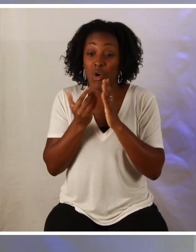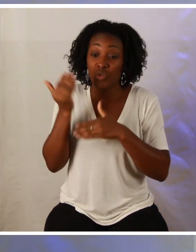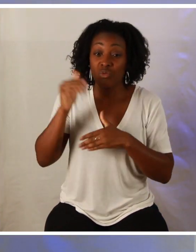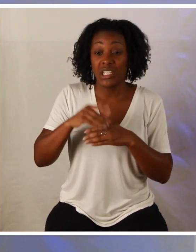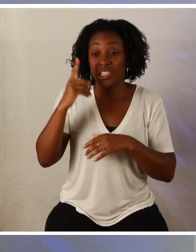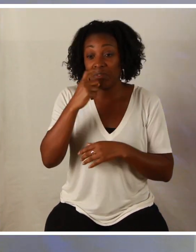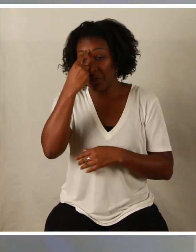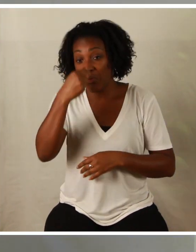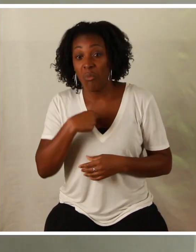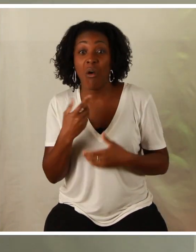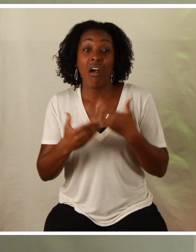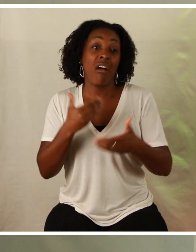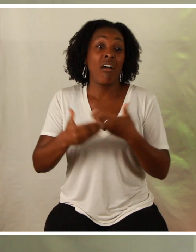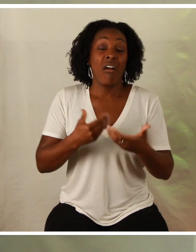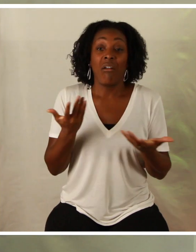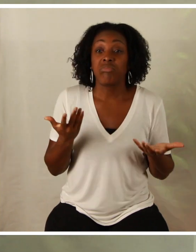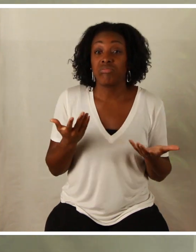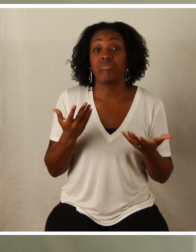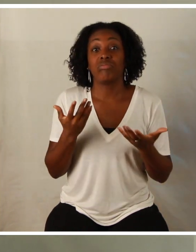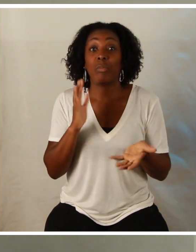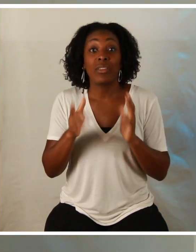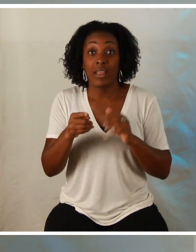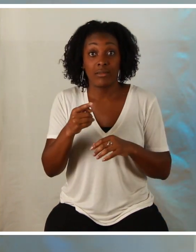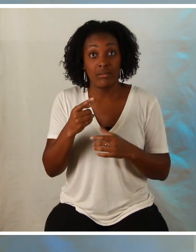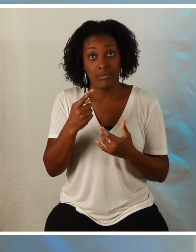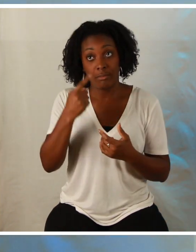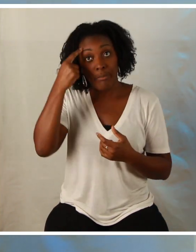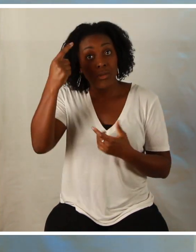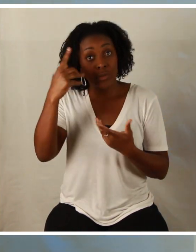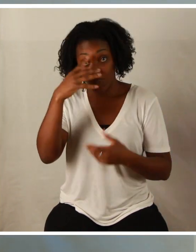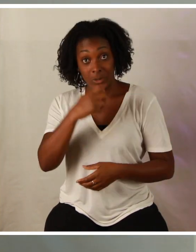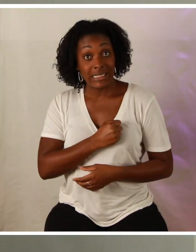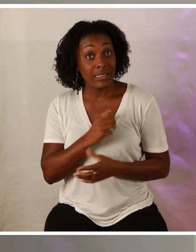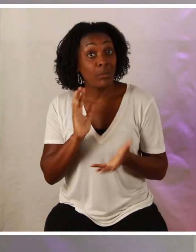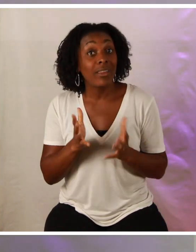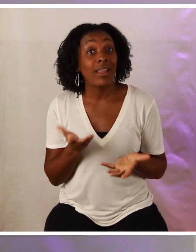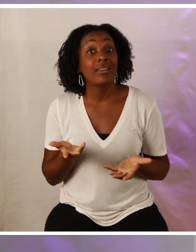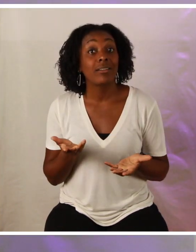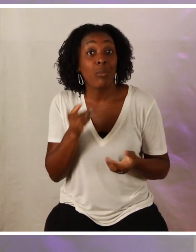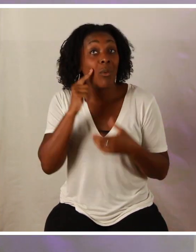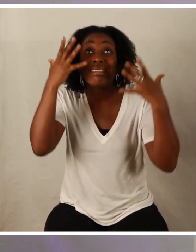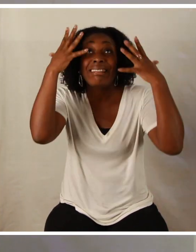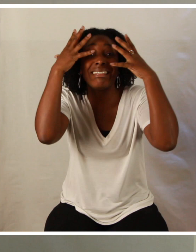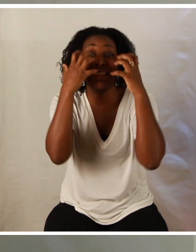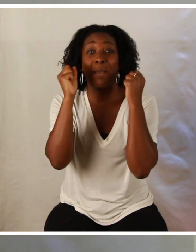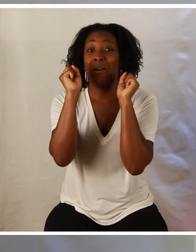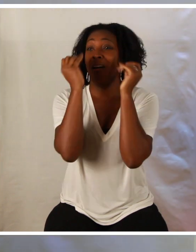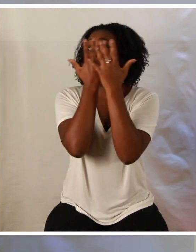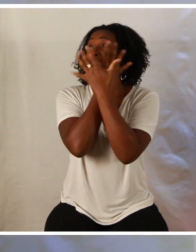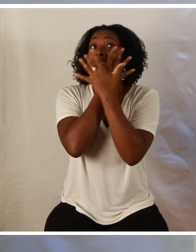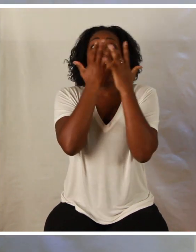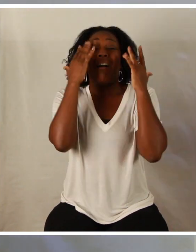journées sont difficiles, parfois même on peut aller même plus loin que ça, on peut avoir même des pensées suicidaires parce que c'est les ténèbres